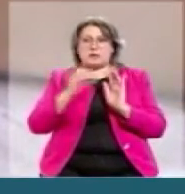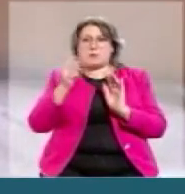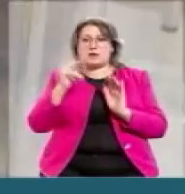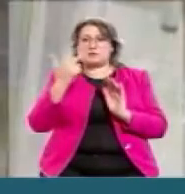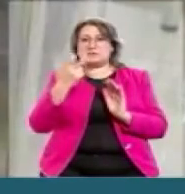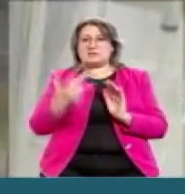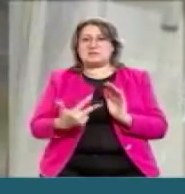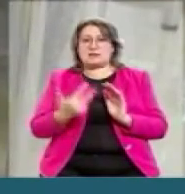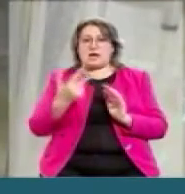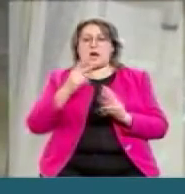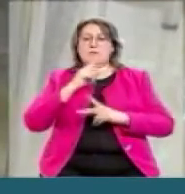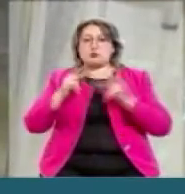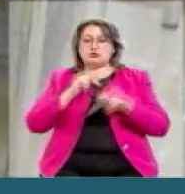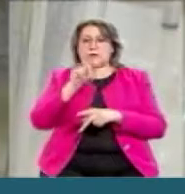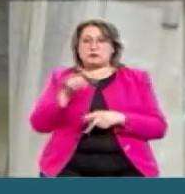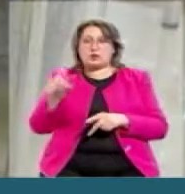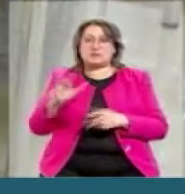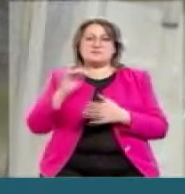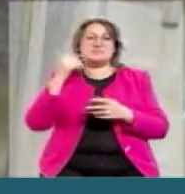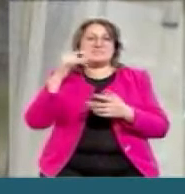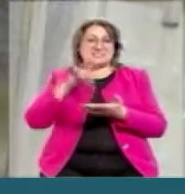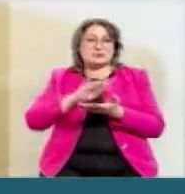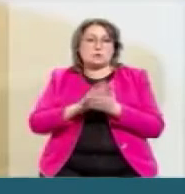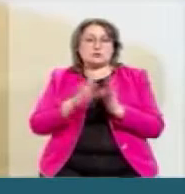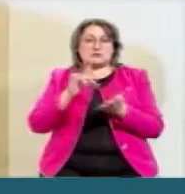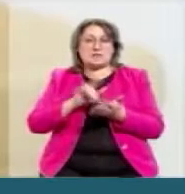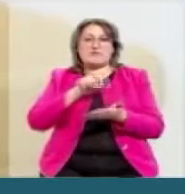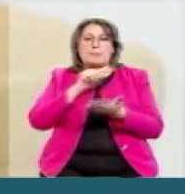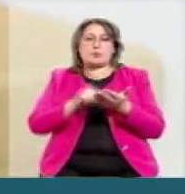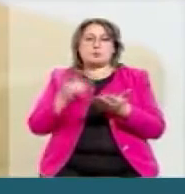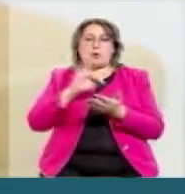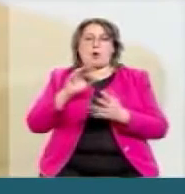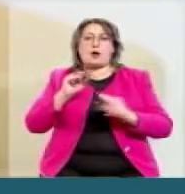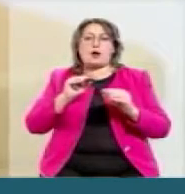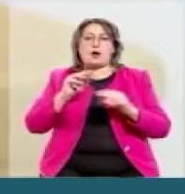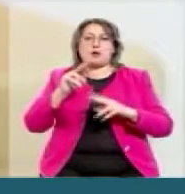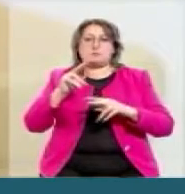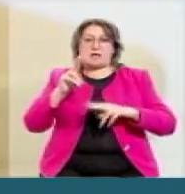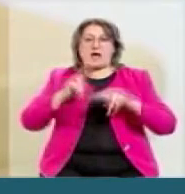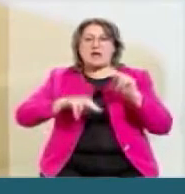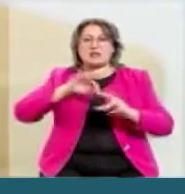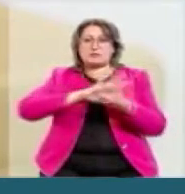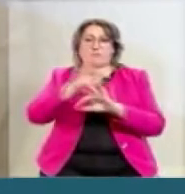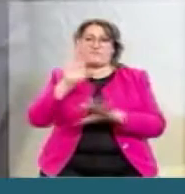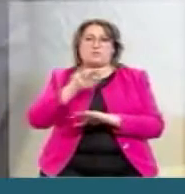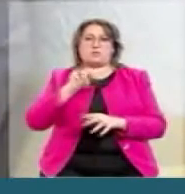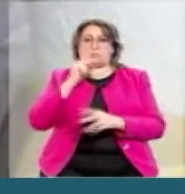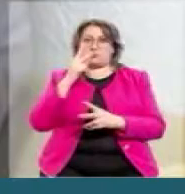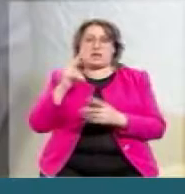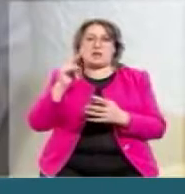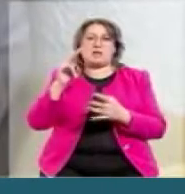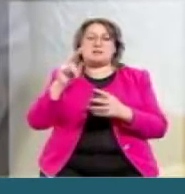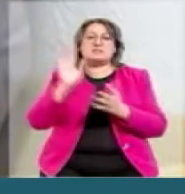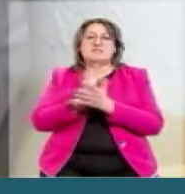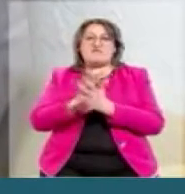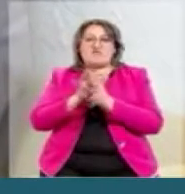Абая 303. Обращаются горожане в ситуационный центр Айкомек с вопросами об архитектурном облике Костаная. Его портят